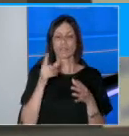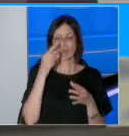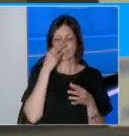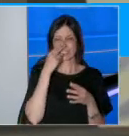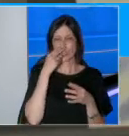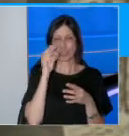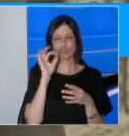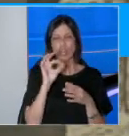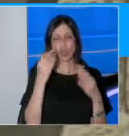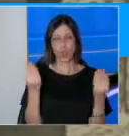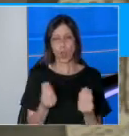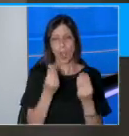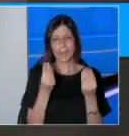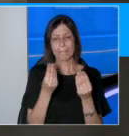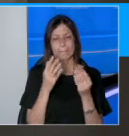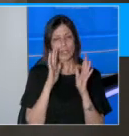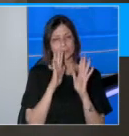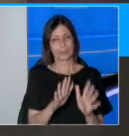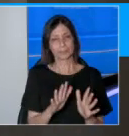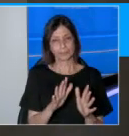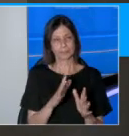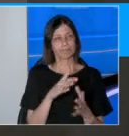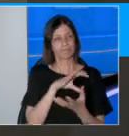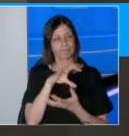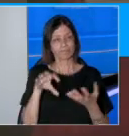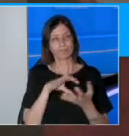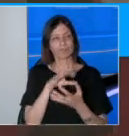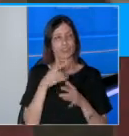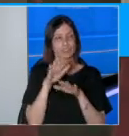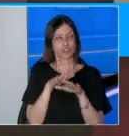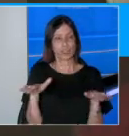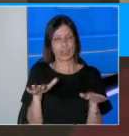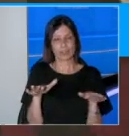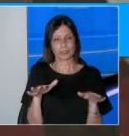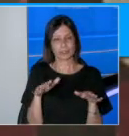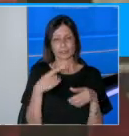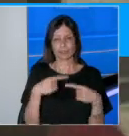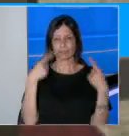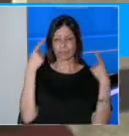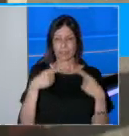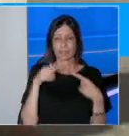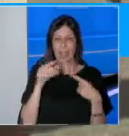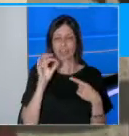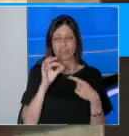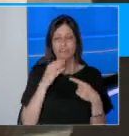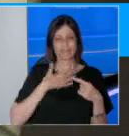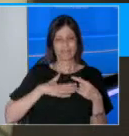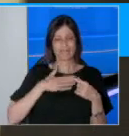וניסיונות של גורמים עוינים, ללבות את השטח, להציס את השטח בימים האלו של